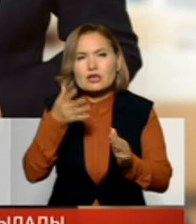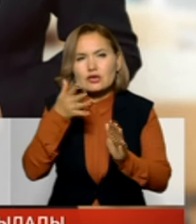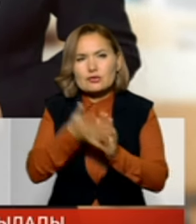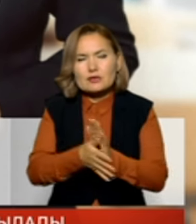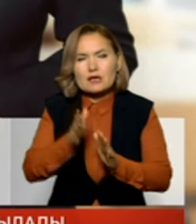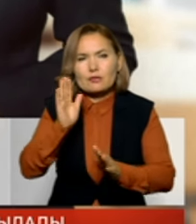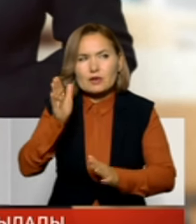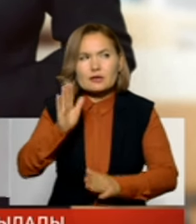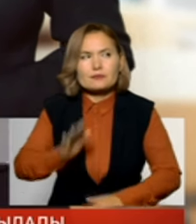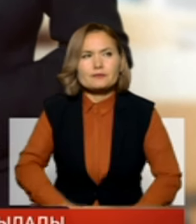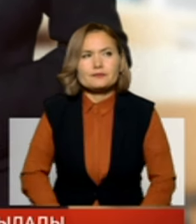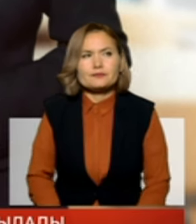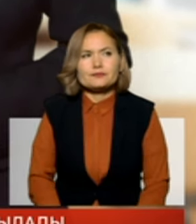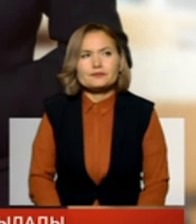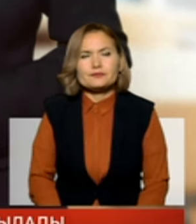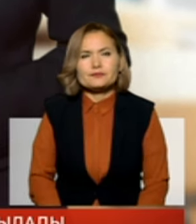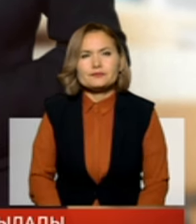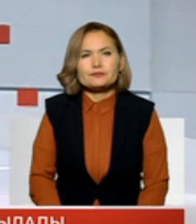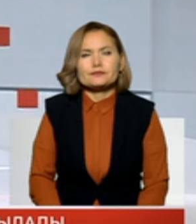жұмсайсыз.